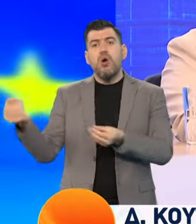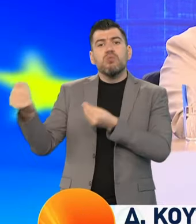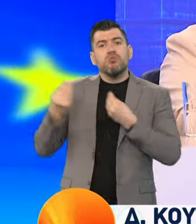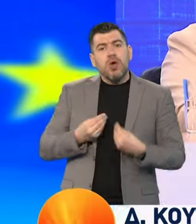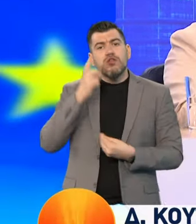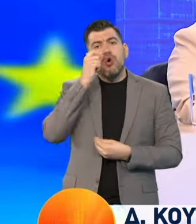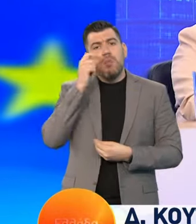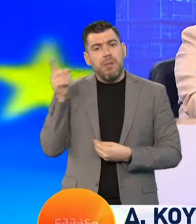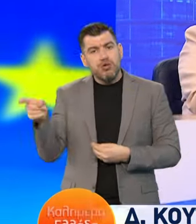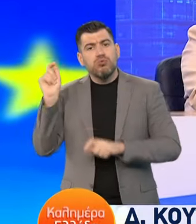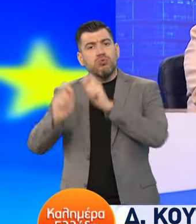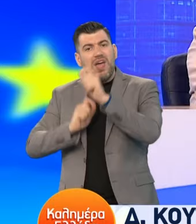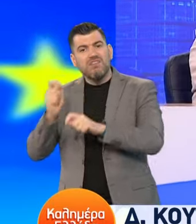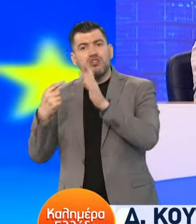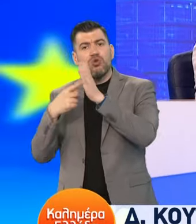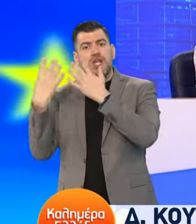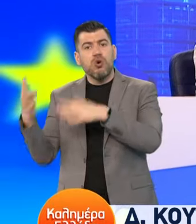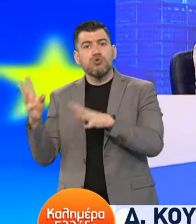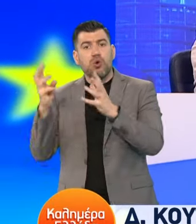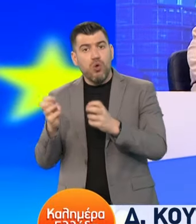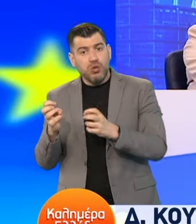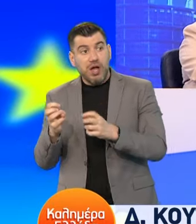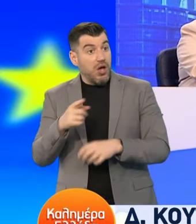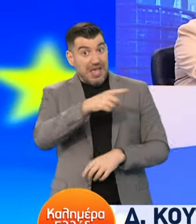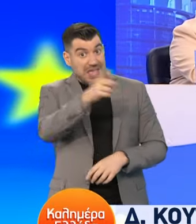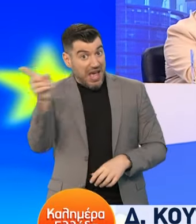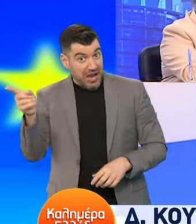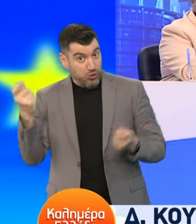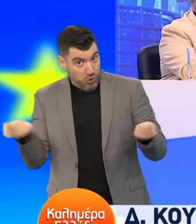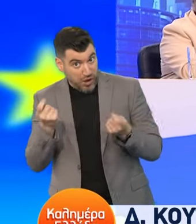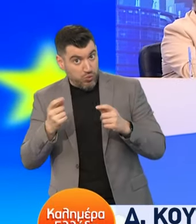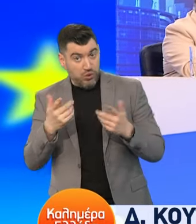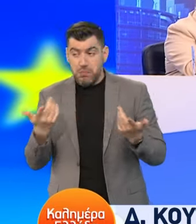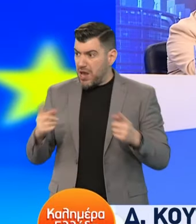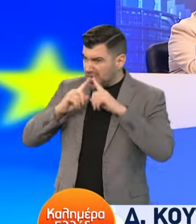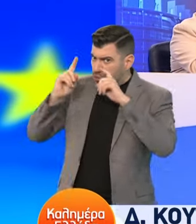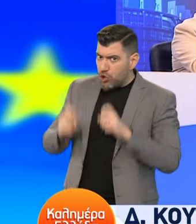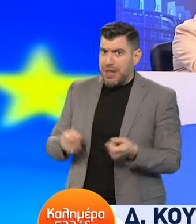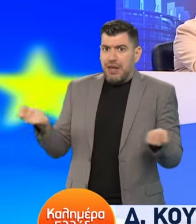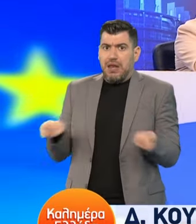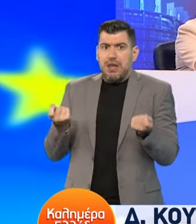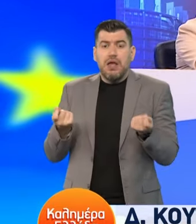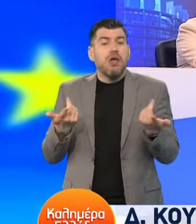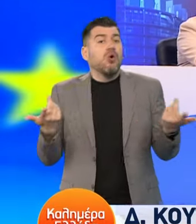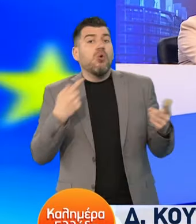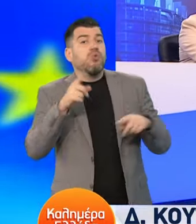κάνουν. Μα είναι υποχρεωμένοι να το κάνουν. Ποιος το ελέγχει? Κάποιοι που μπορεί να παίρνουν από τους υπαλλήλους